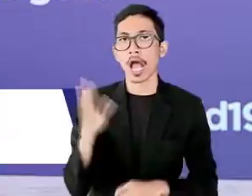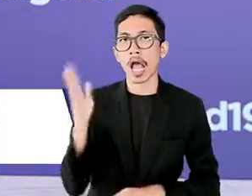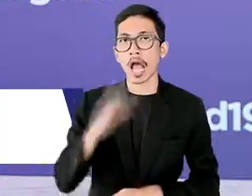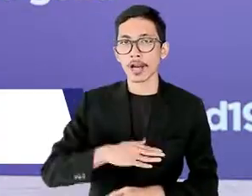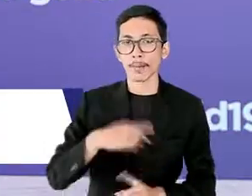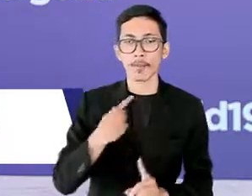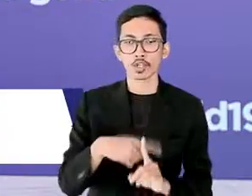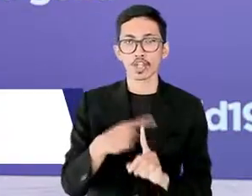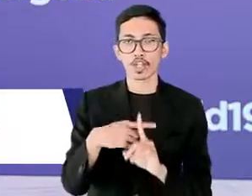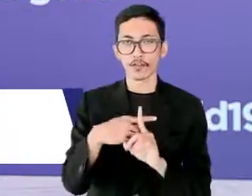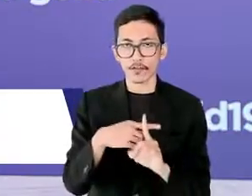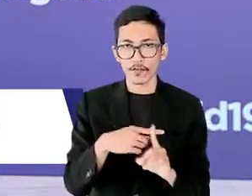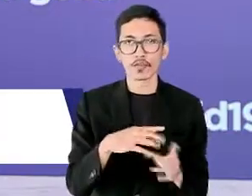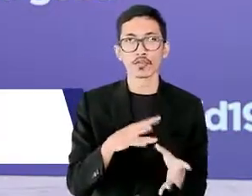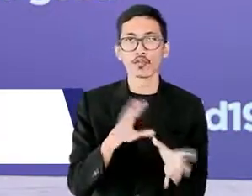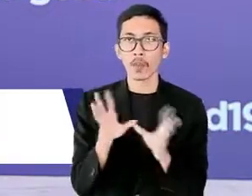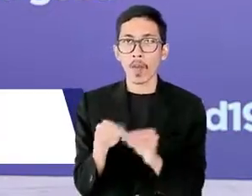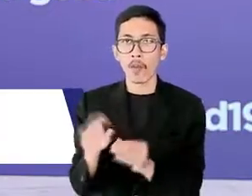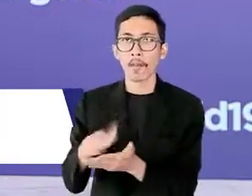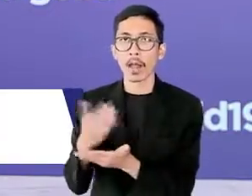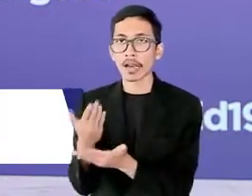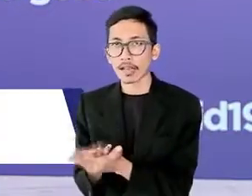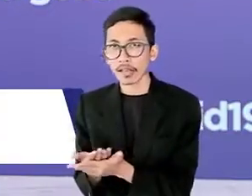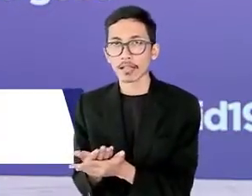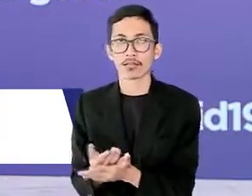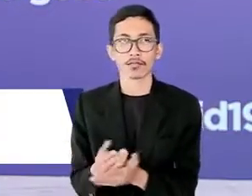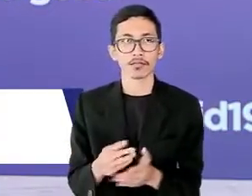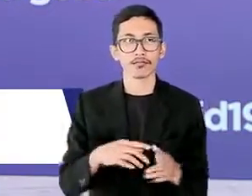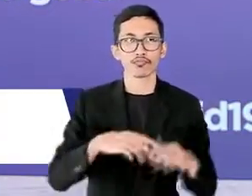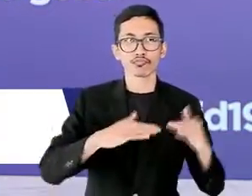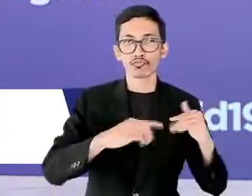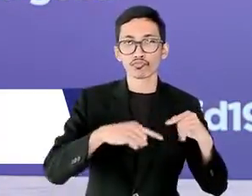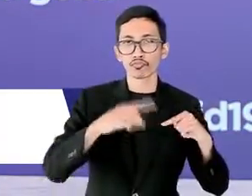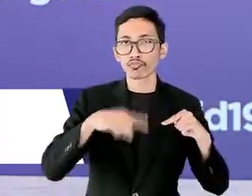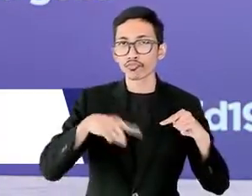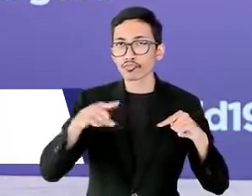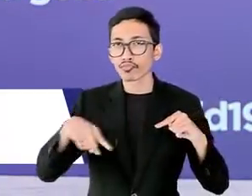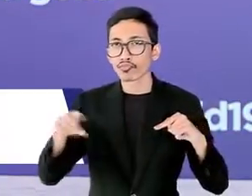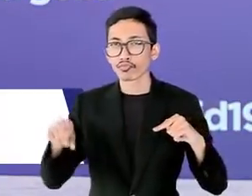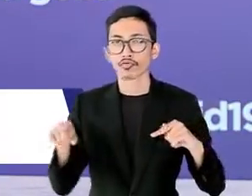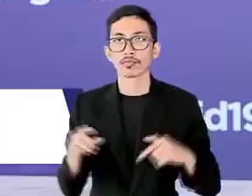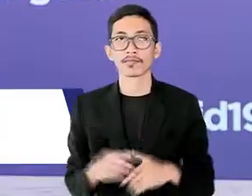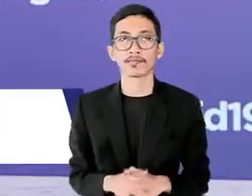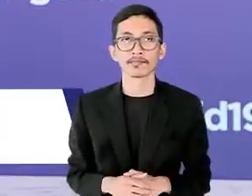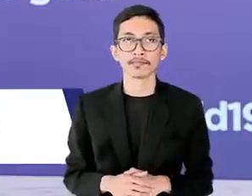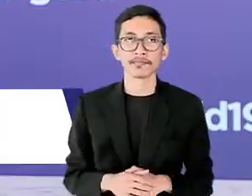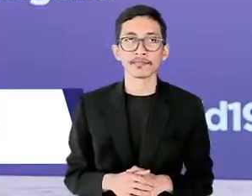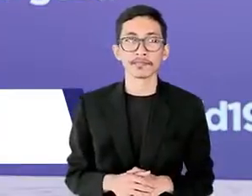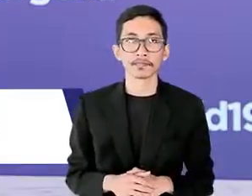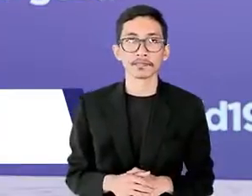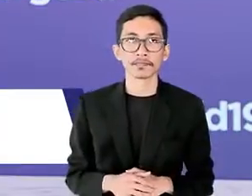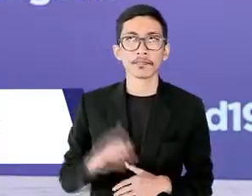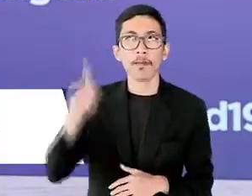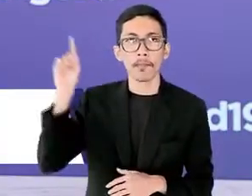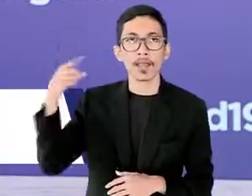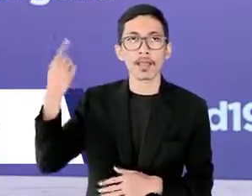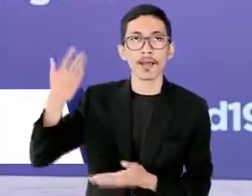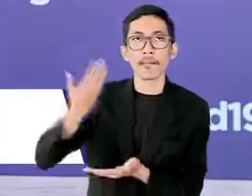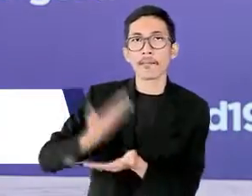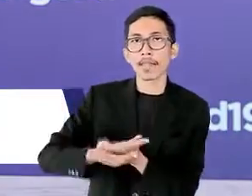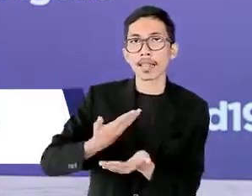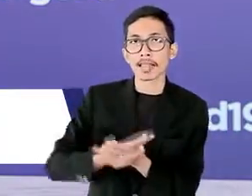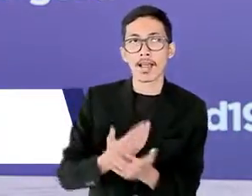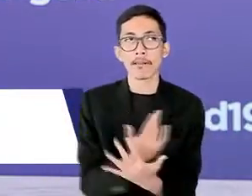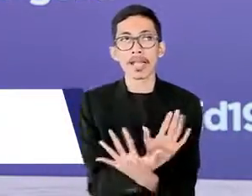angka kematian dan bor yang terus mengalami perbaikan Namun demikian pemerintah meminta kepada masyarakat